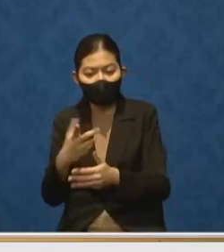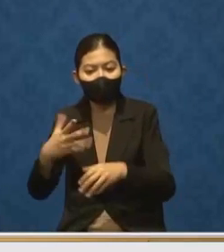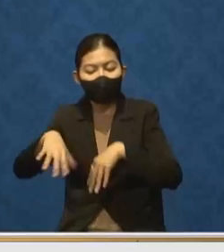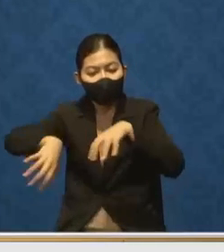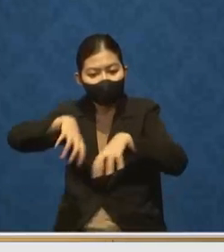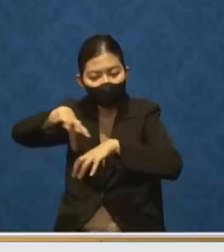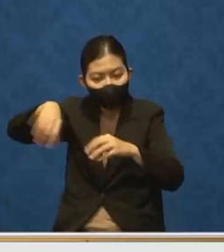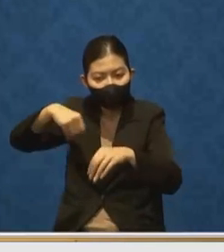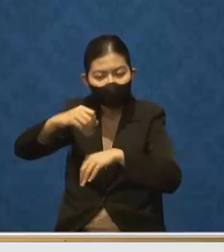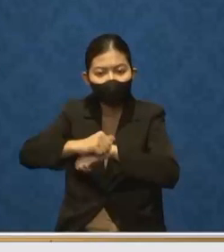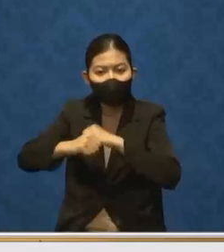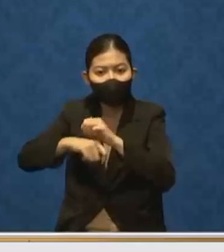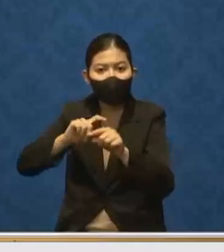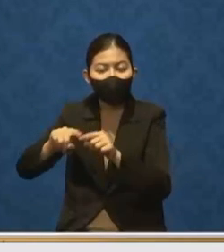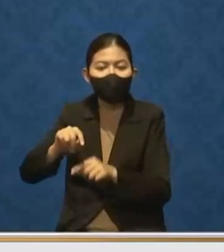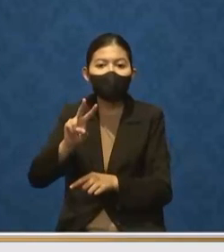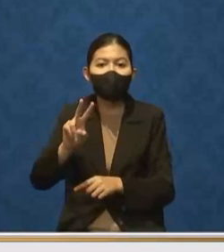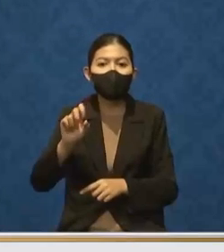นวน